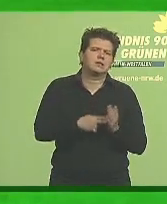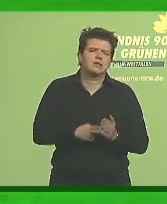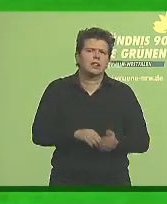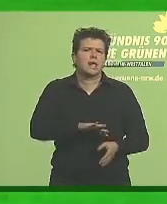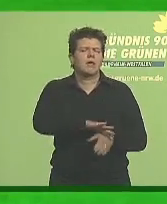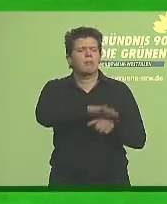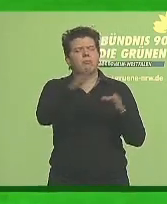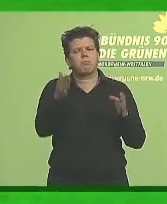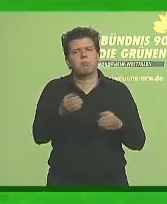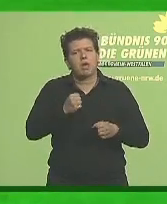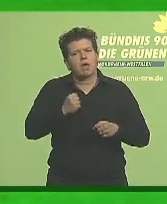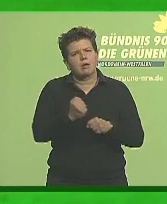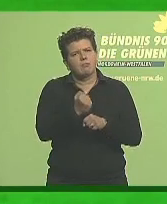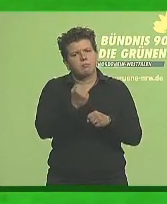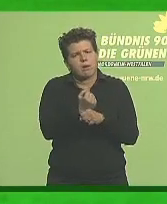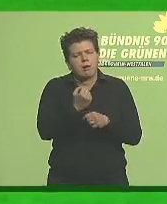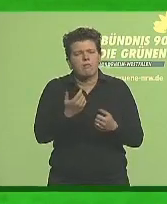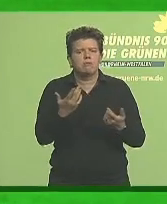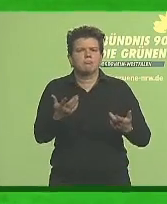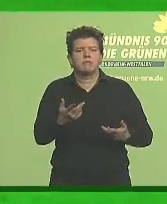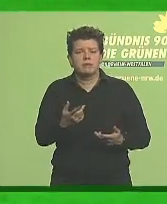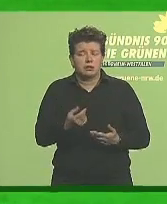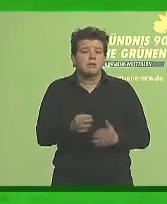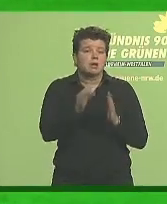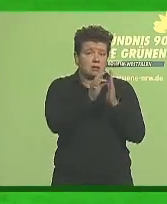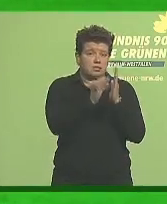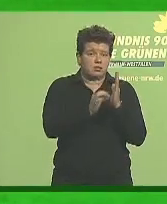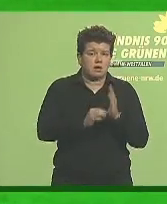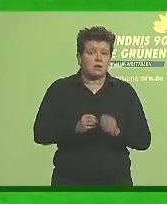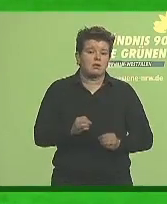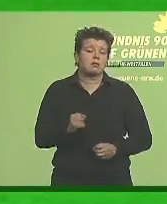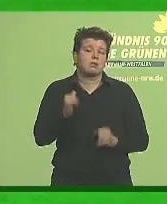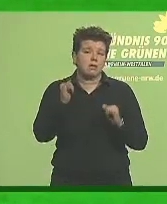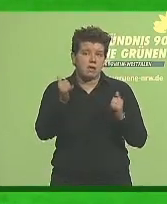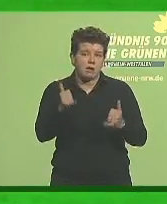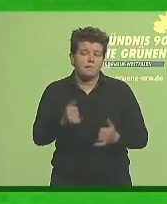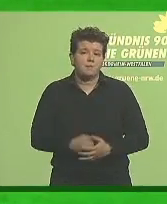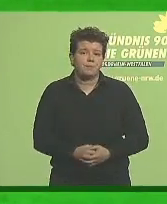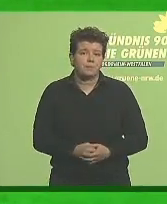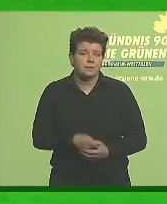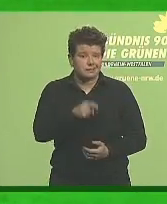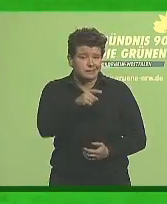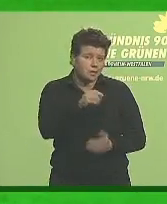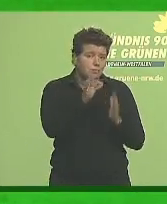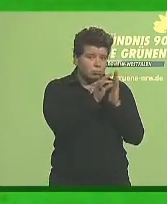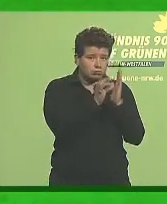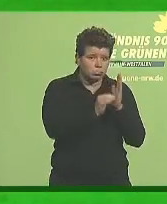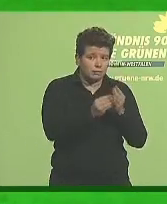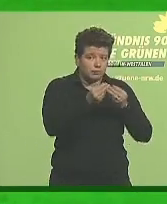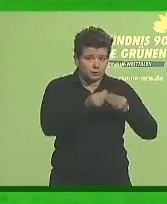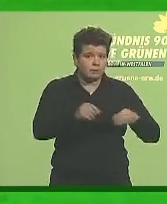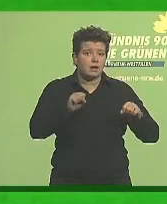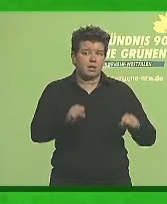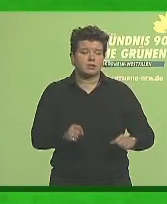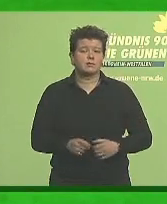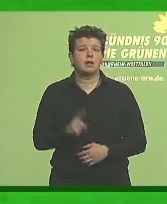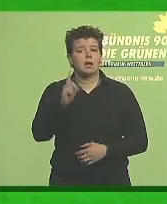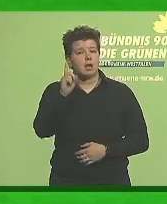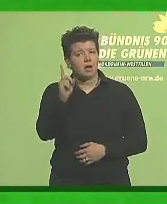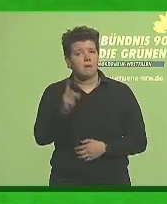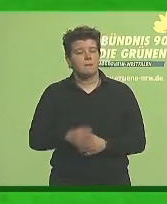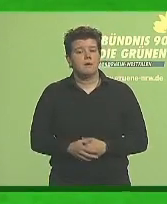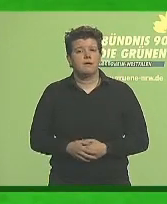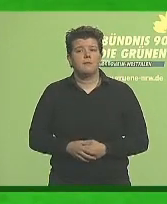Sicherheitskriterien, das ist das eine, das kann man lösen. Das andere, Ja, der andere Stoff, aus dem